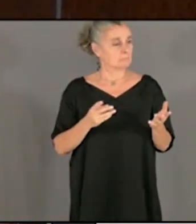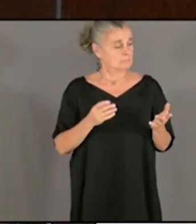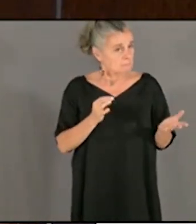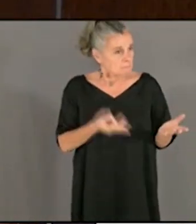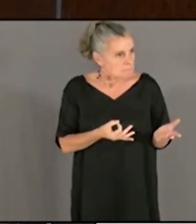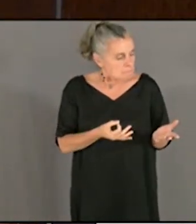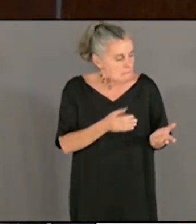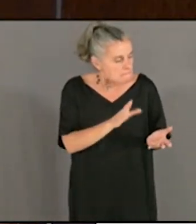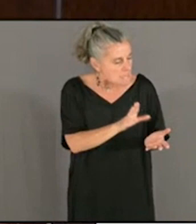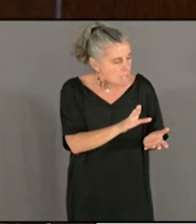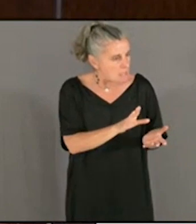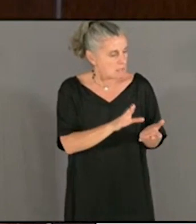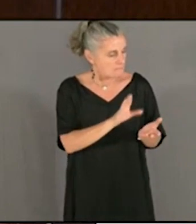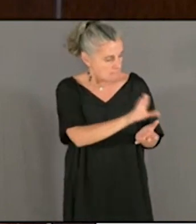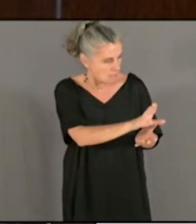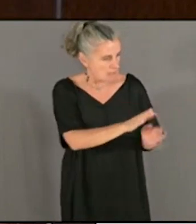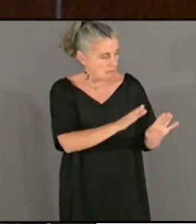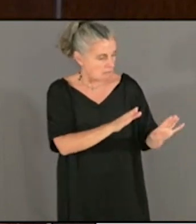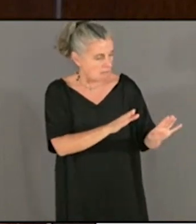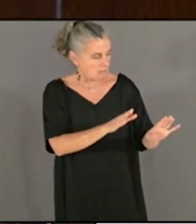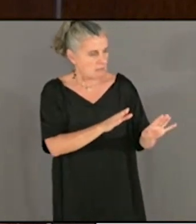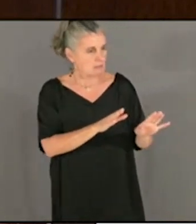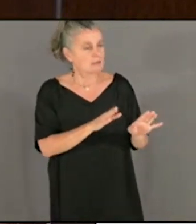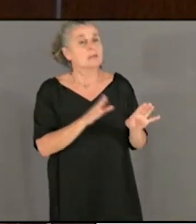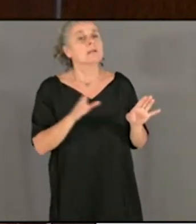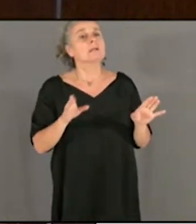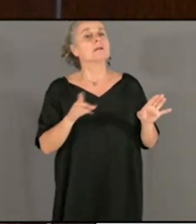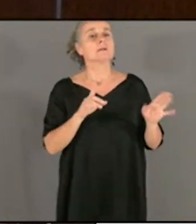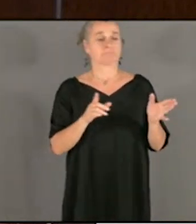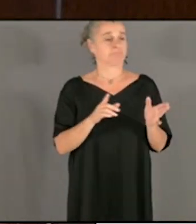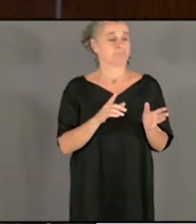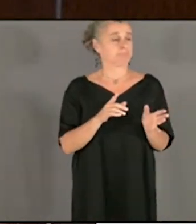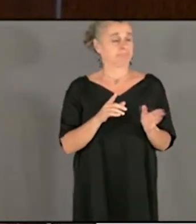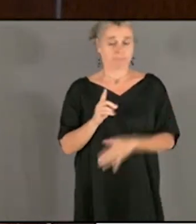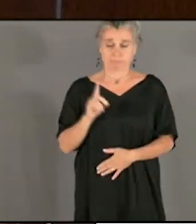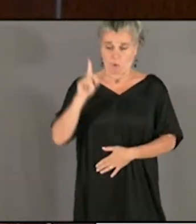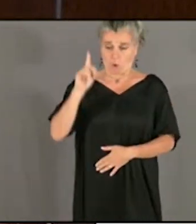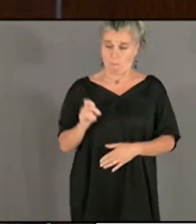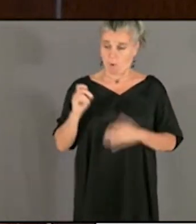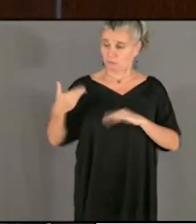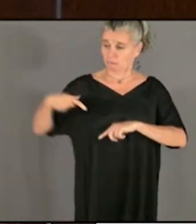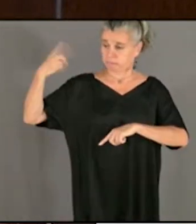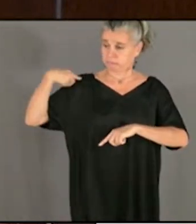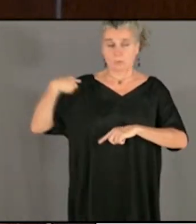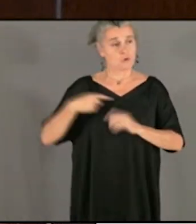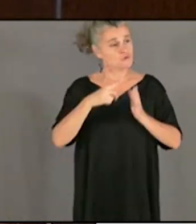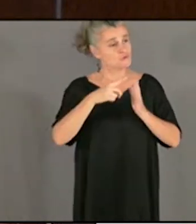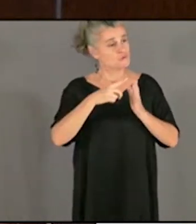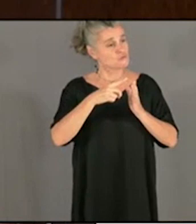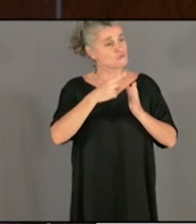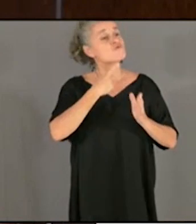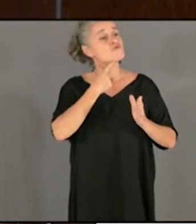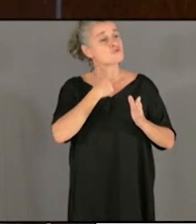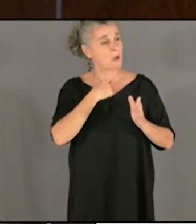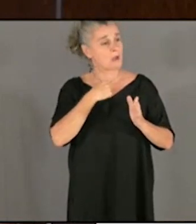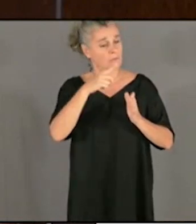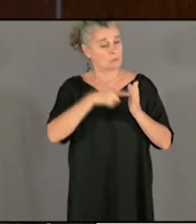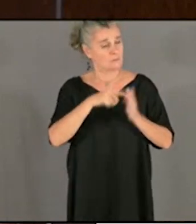mais, je vous l'accorde, ça n'a pas débuté depuis juin 2020.